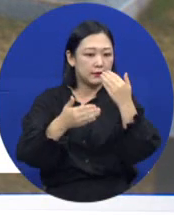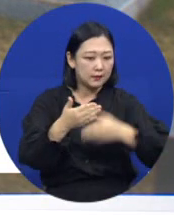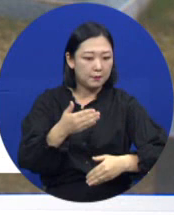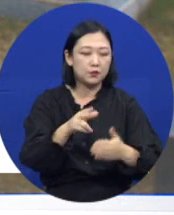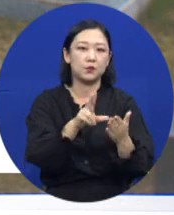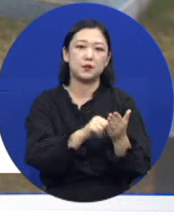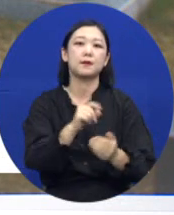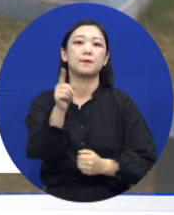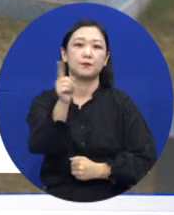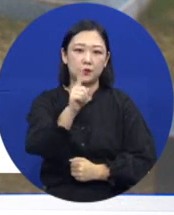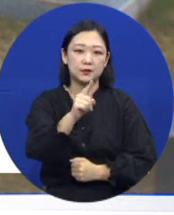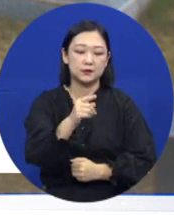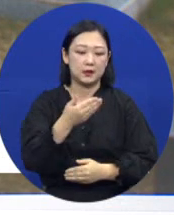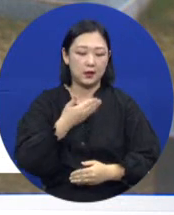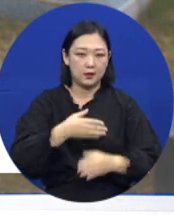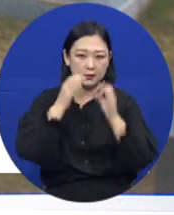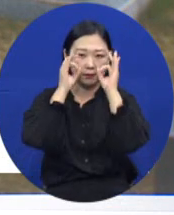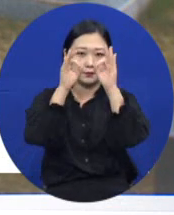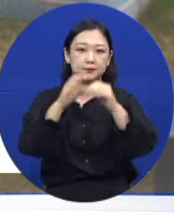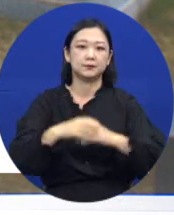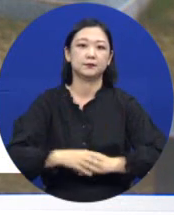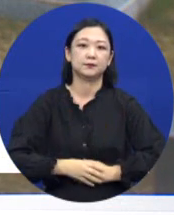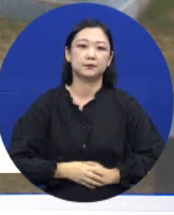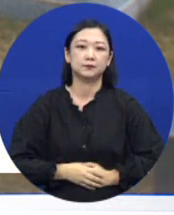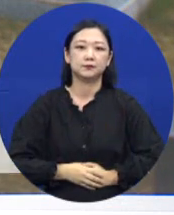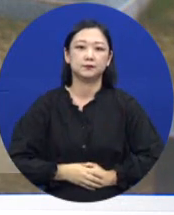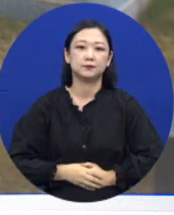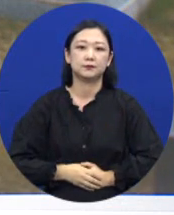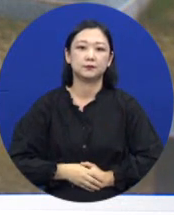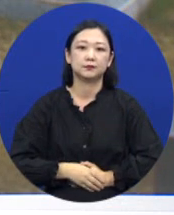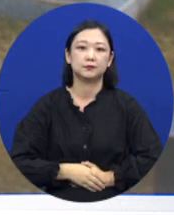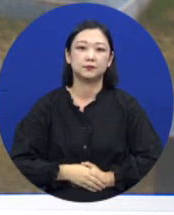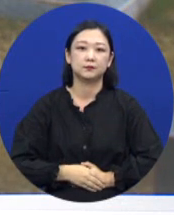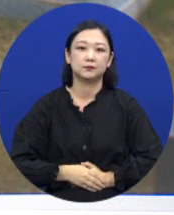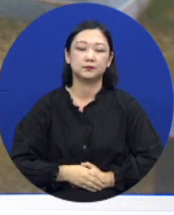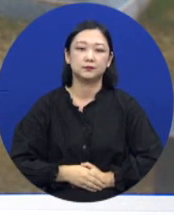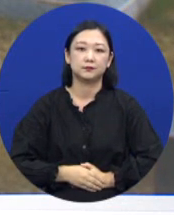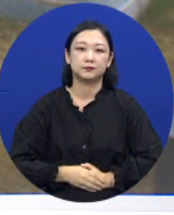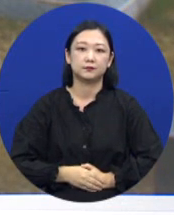과제는 무엇인지 짚어보겠습니다 김찬영 기자입니다